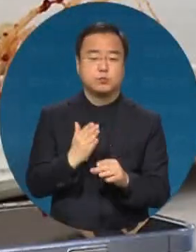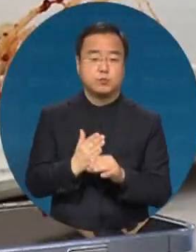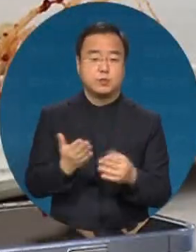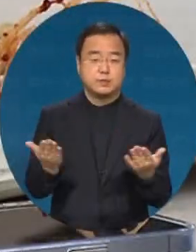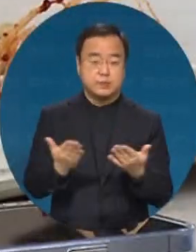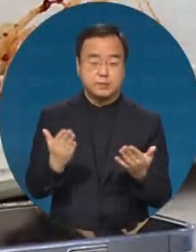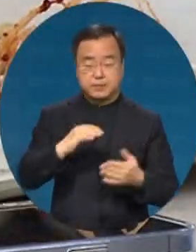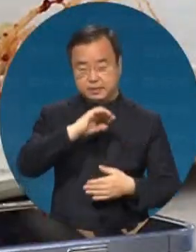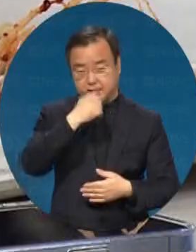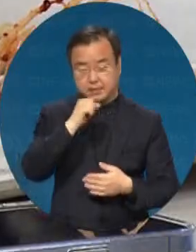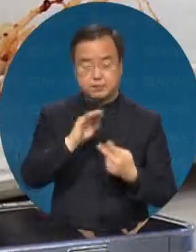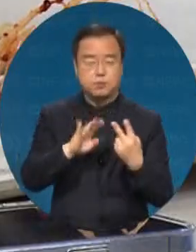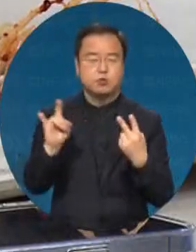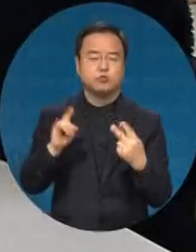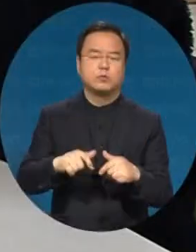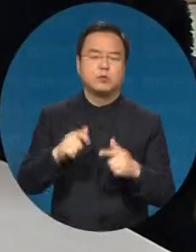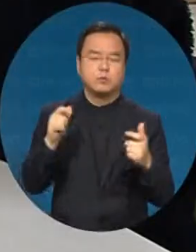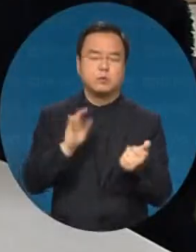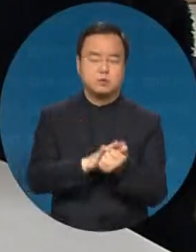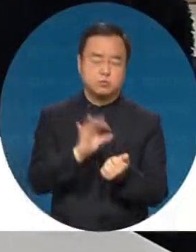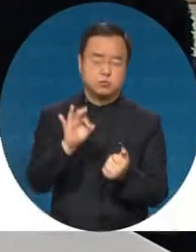수도 늘리기로 했습니다 예산